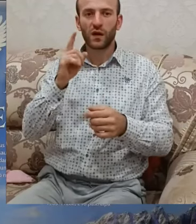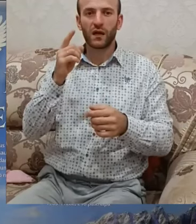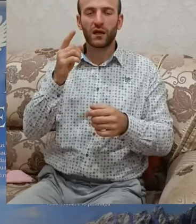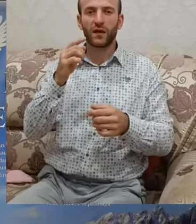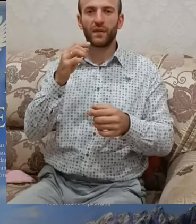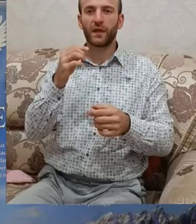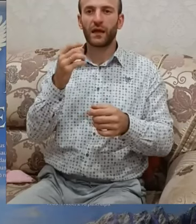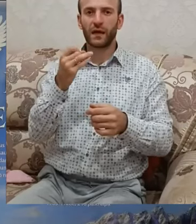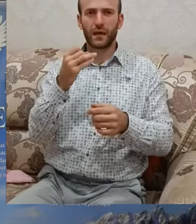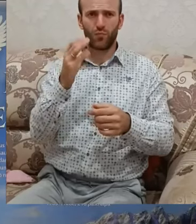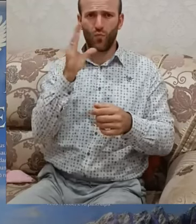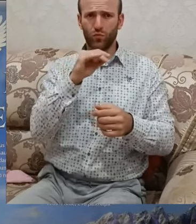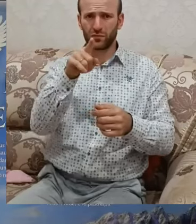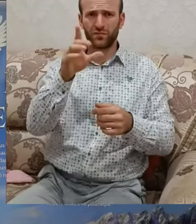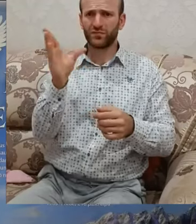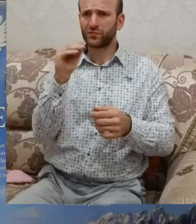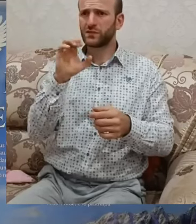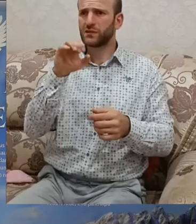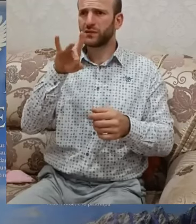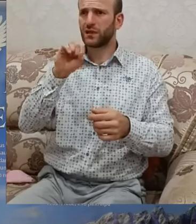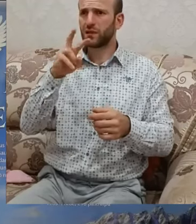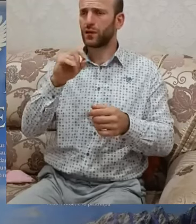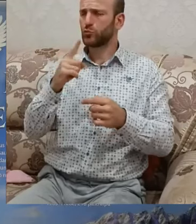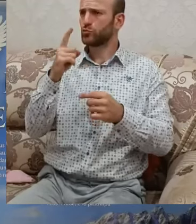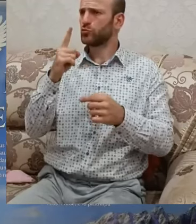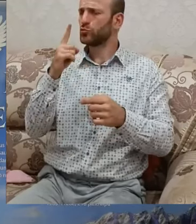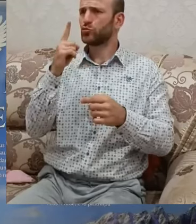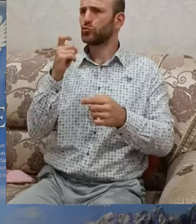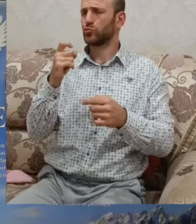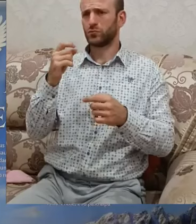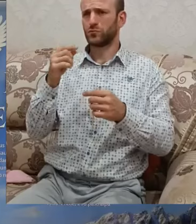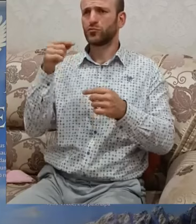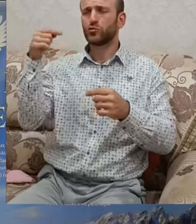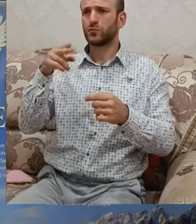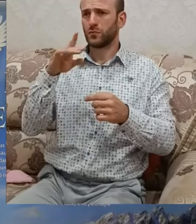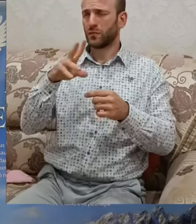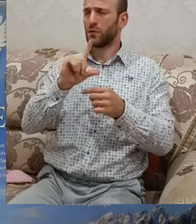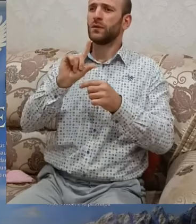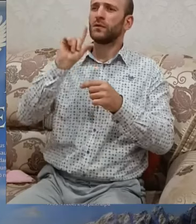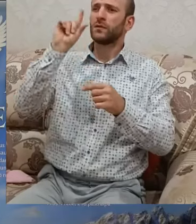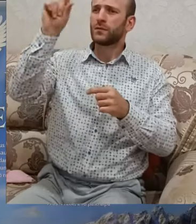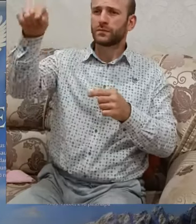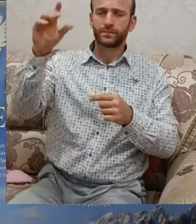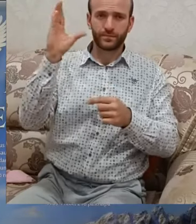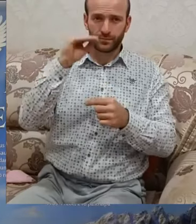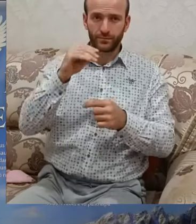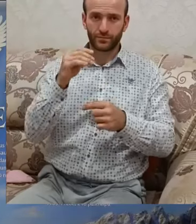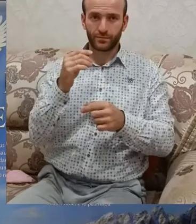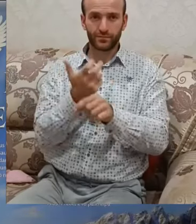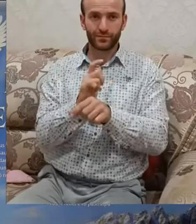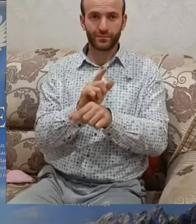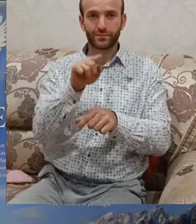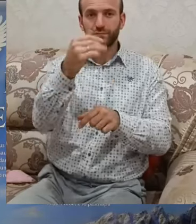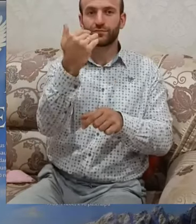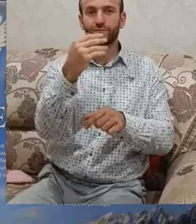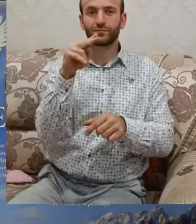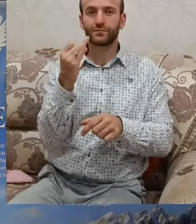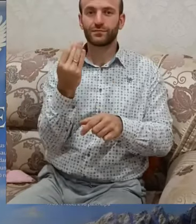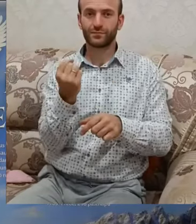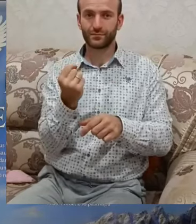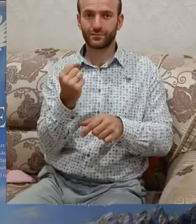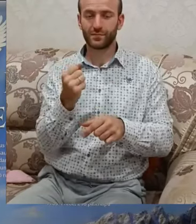через всю страну сотнями километров. Matote? Видите? Tai tikinčiojo maistas. Это пища верующего.